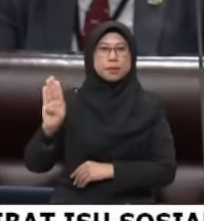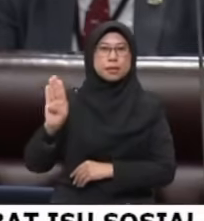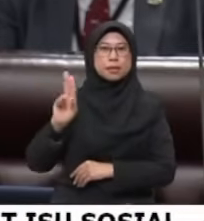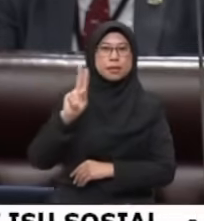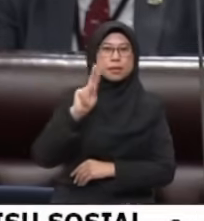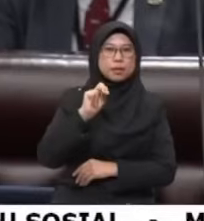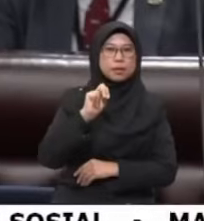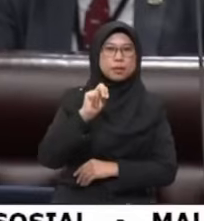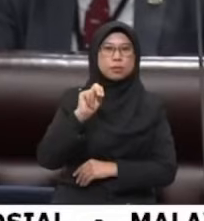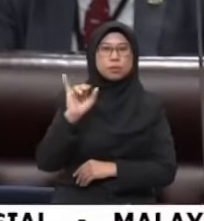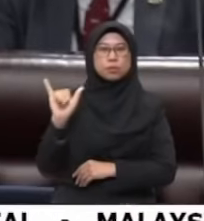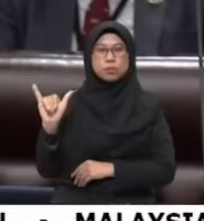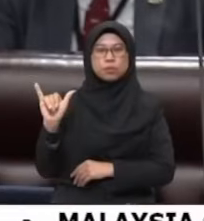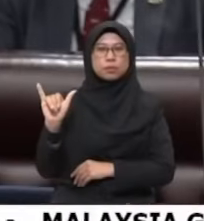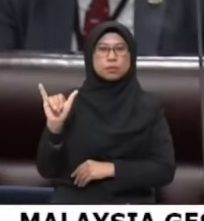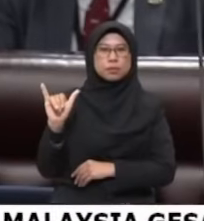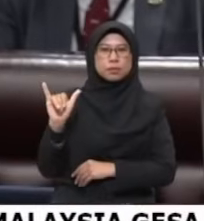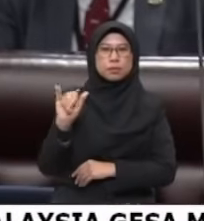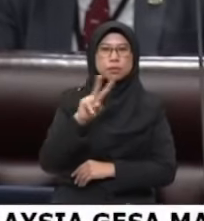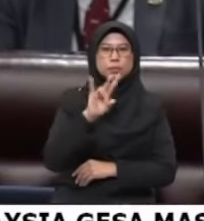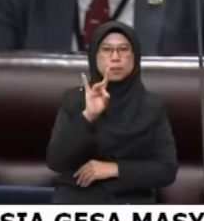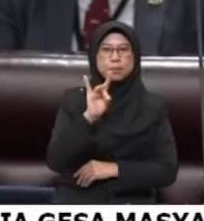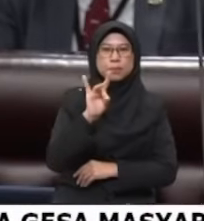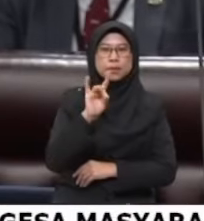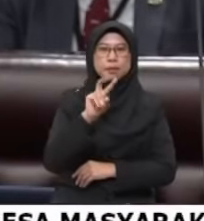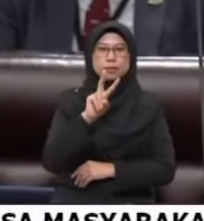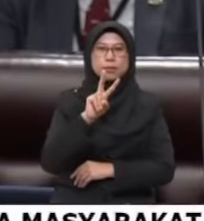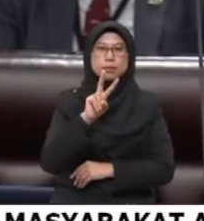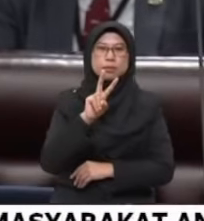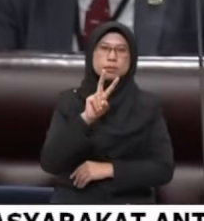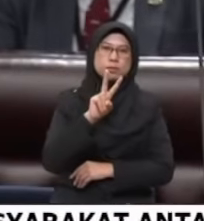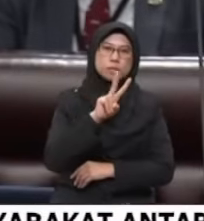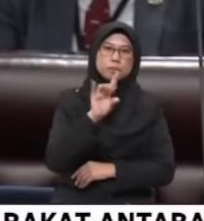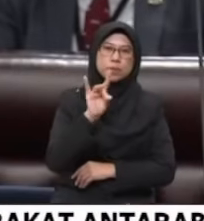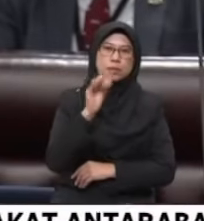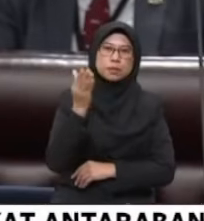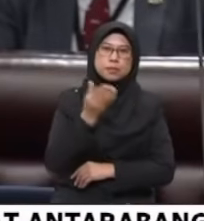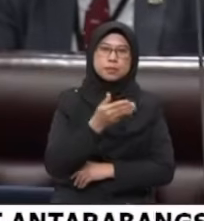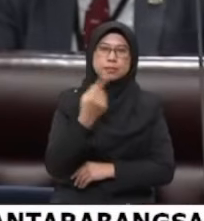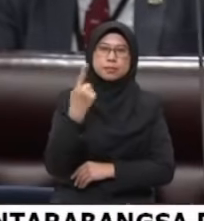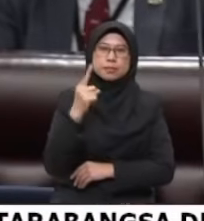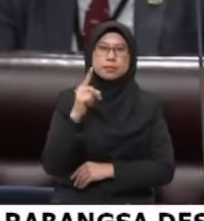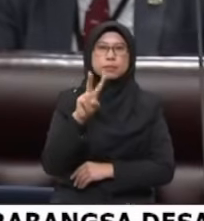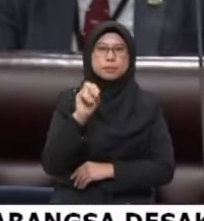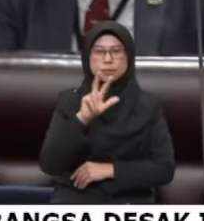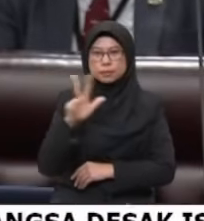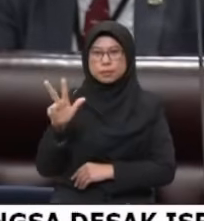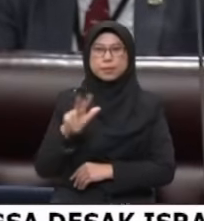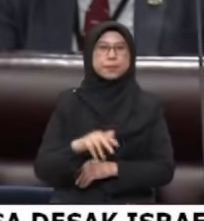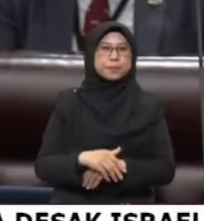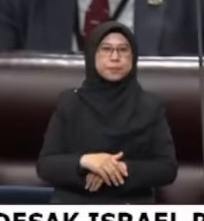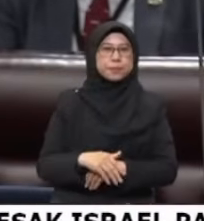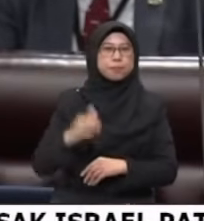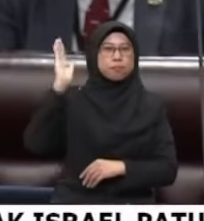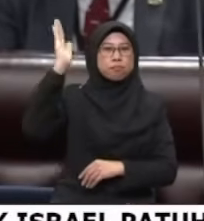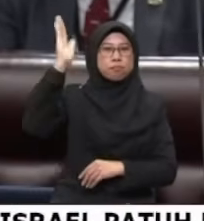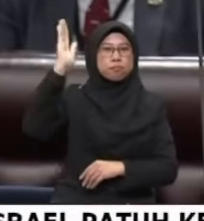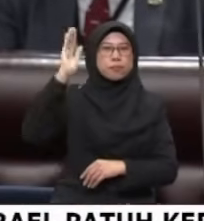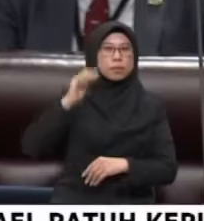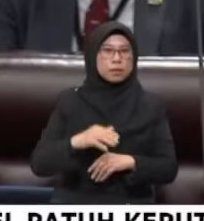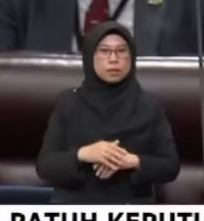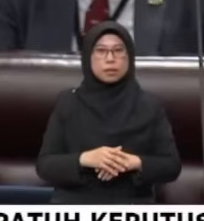York pada 2829 November 2023 sidang kemuncak pergerakan negara-negara